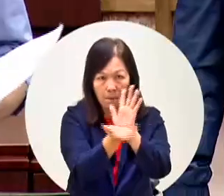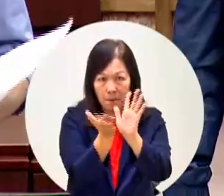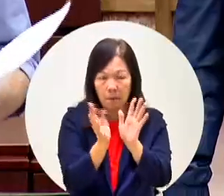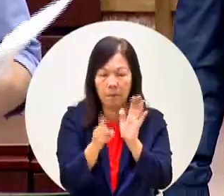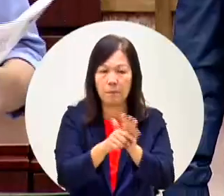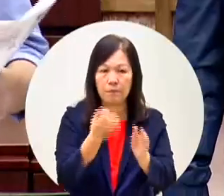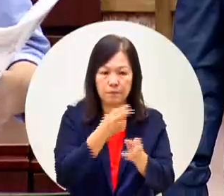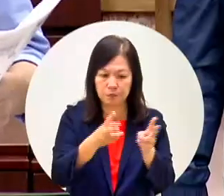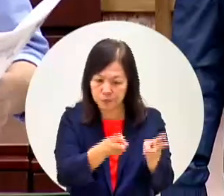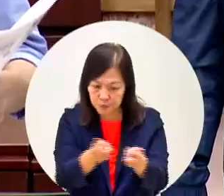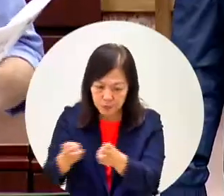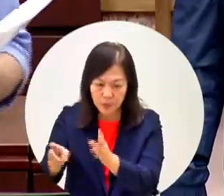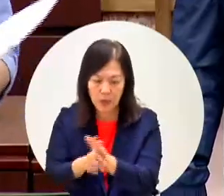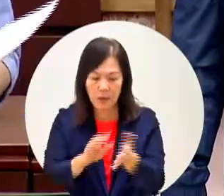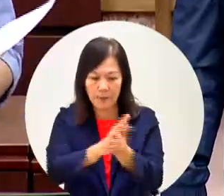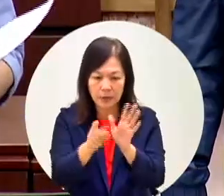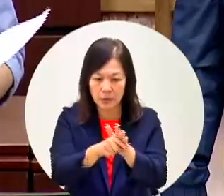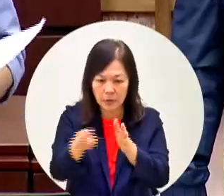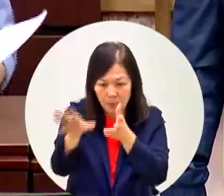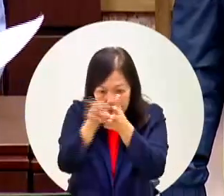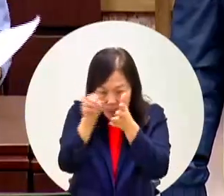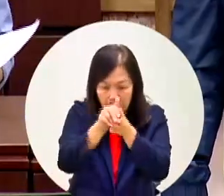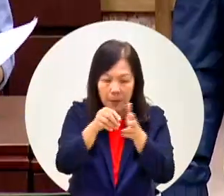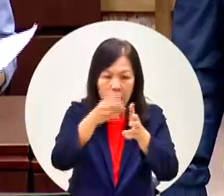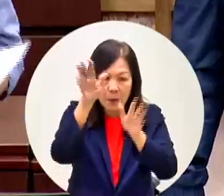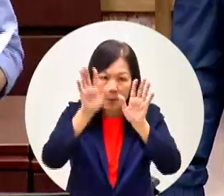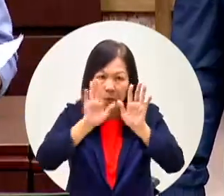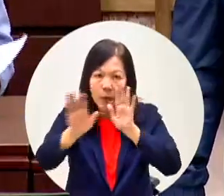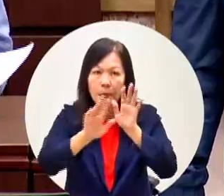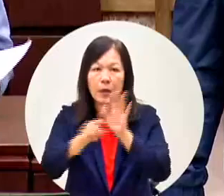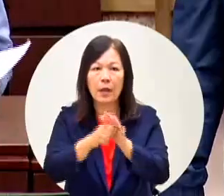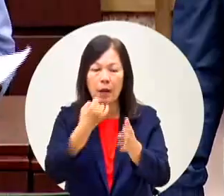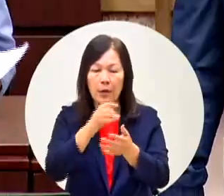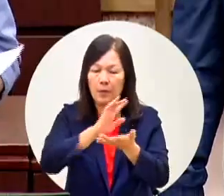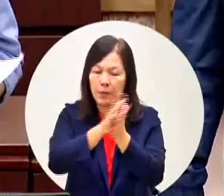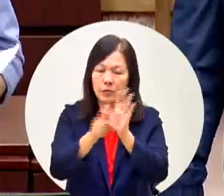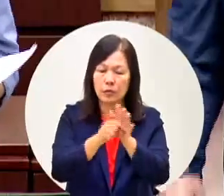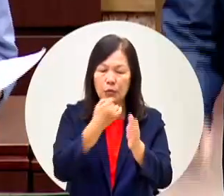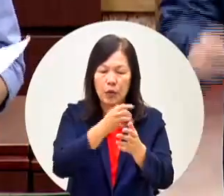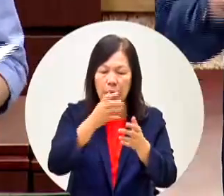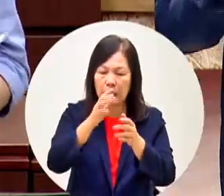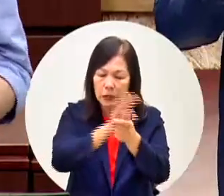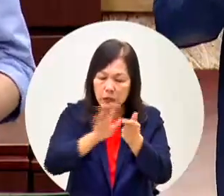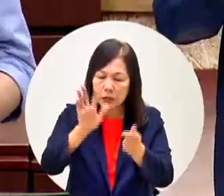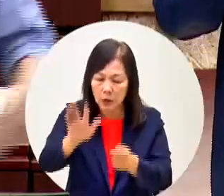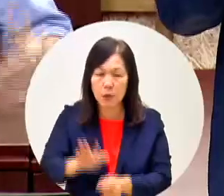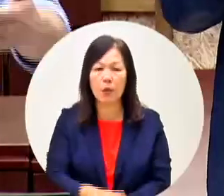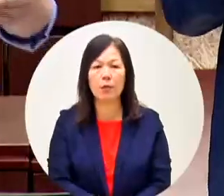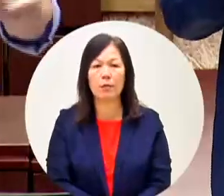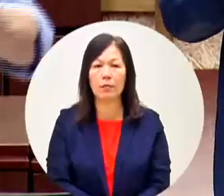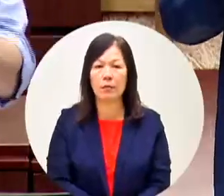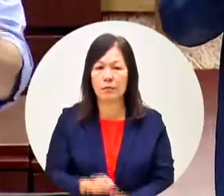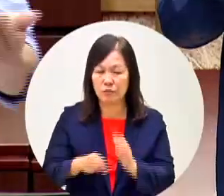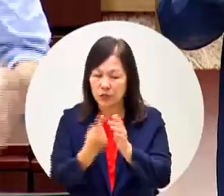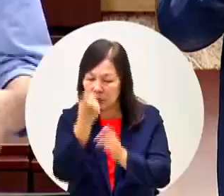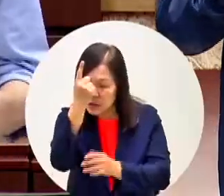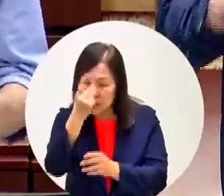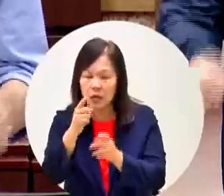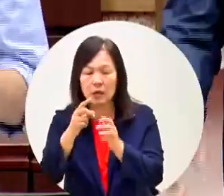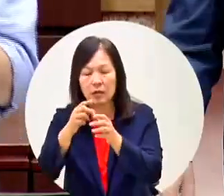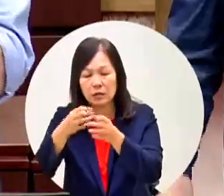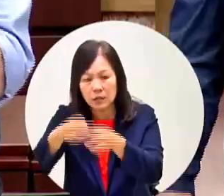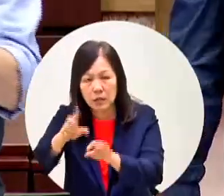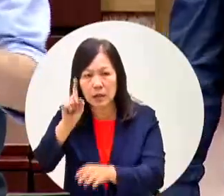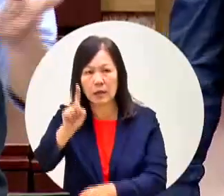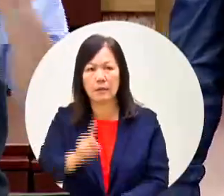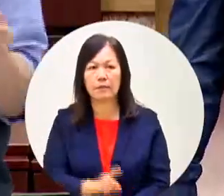可以培养带回来多少外漂对电影、电视有兴趣？这只是举其中一个小例子而已。当然还有所谓的爱情产业